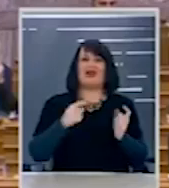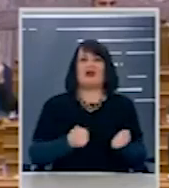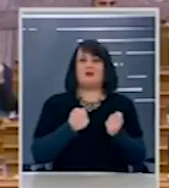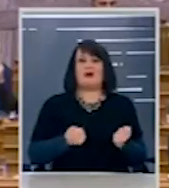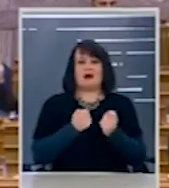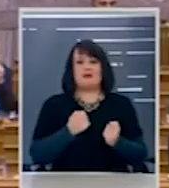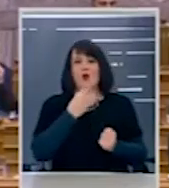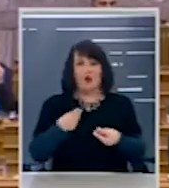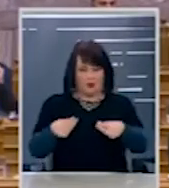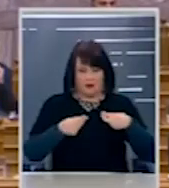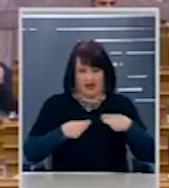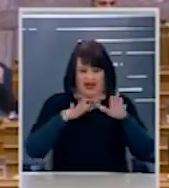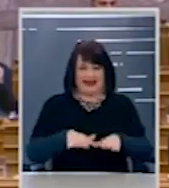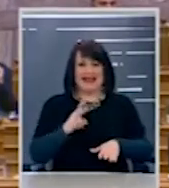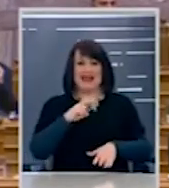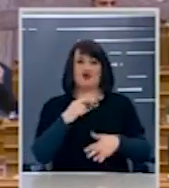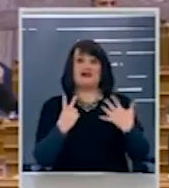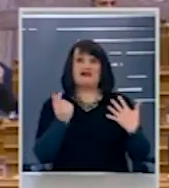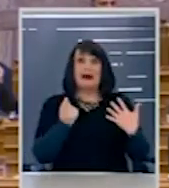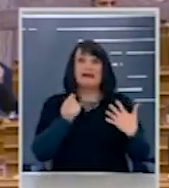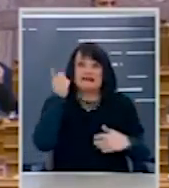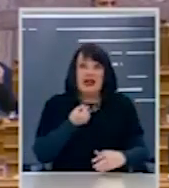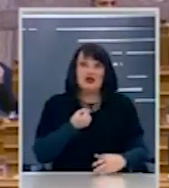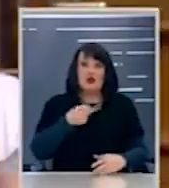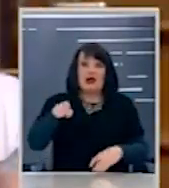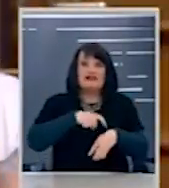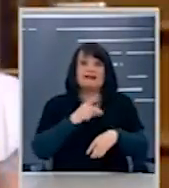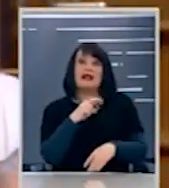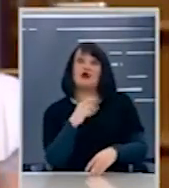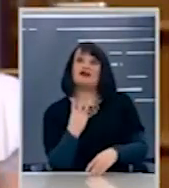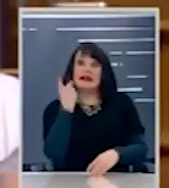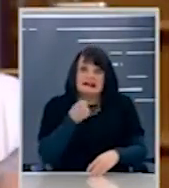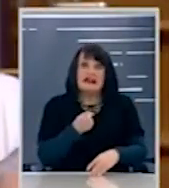εμείς παραλάβαμε μια ανεργία στο 27,5 και σήμερα είναι στο 23.